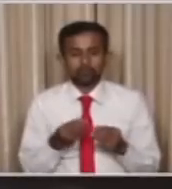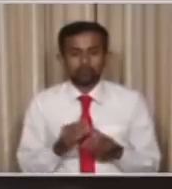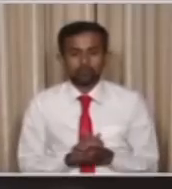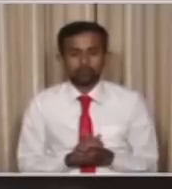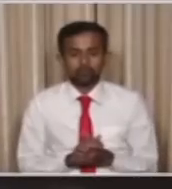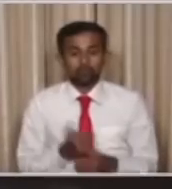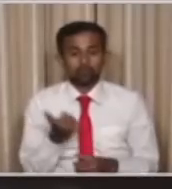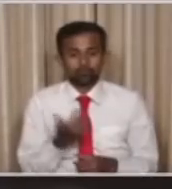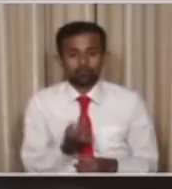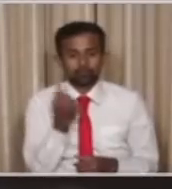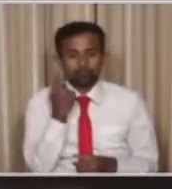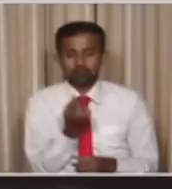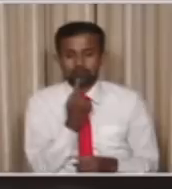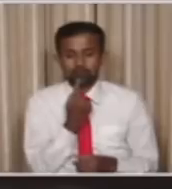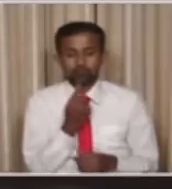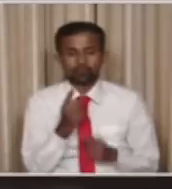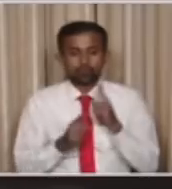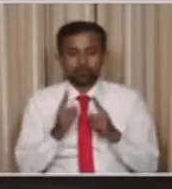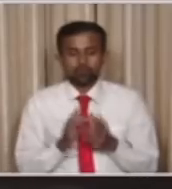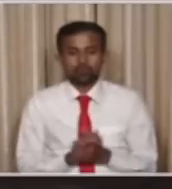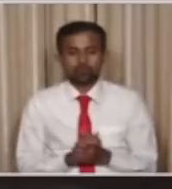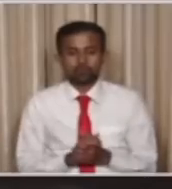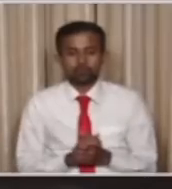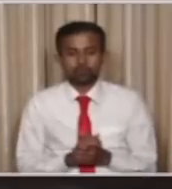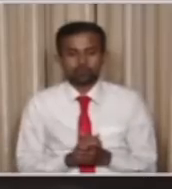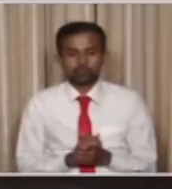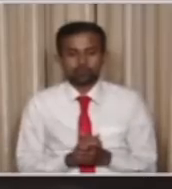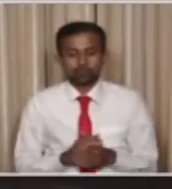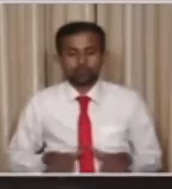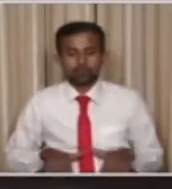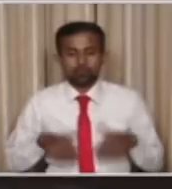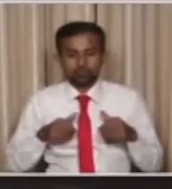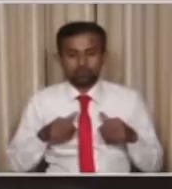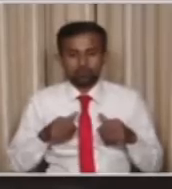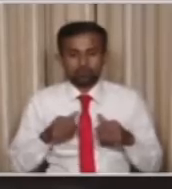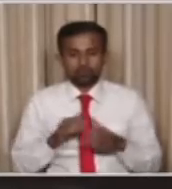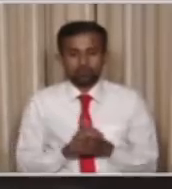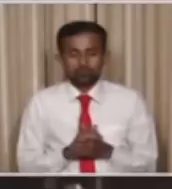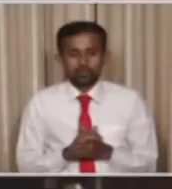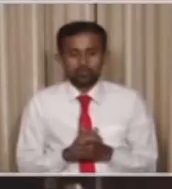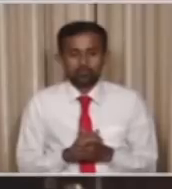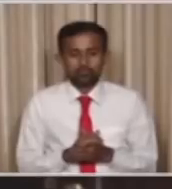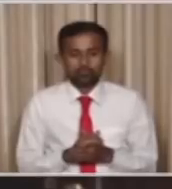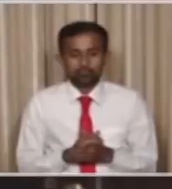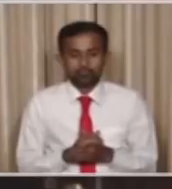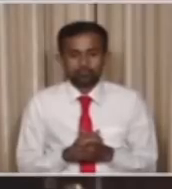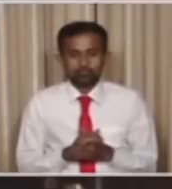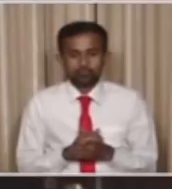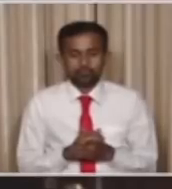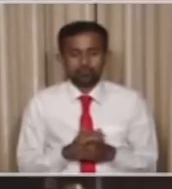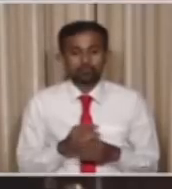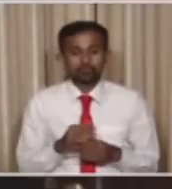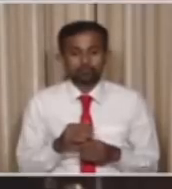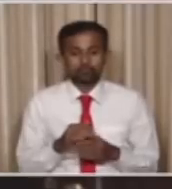ගරු සභාපතිතුමනි, අද දවසේ ඇත්තම මේ සෞඛ්‍ය අර්බුදය පහුගිය කාලේ රට පුරා වෙලාගෙන